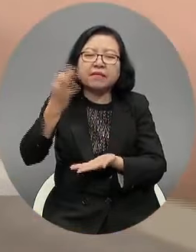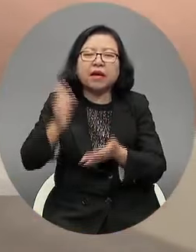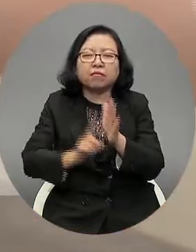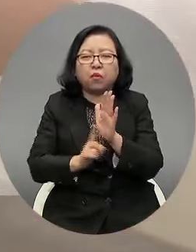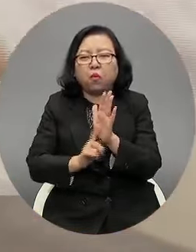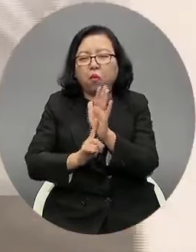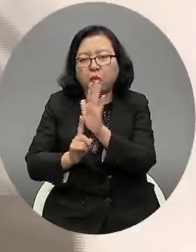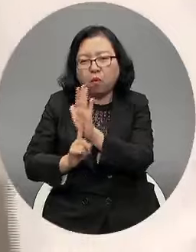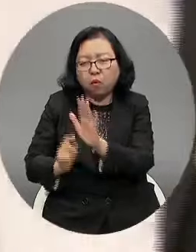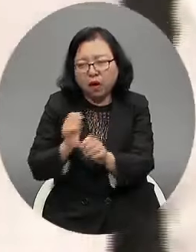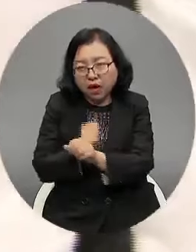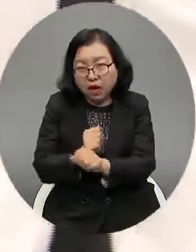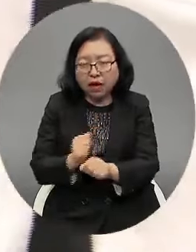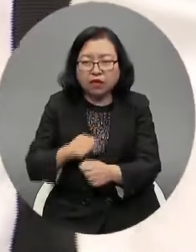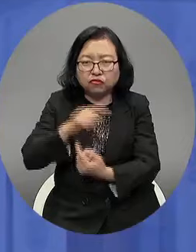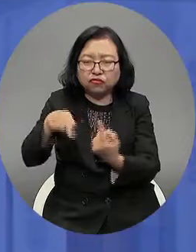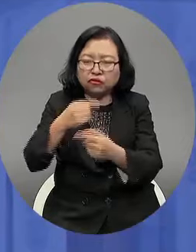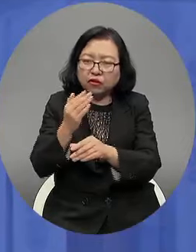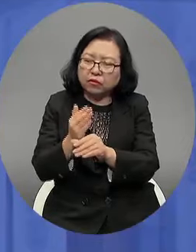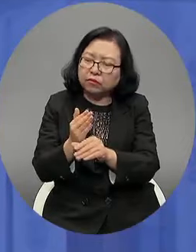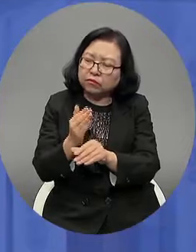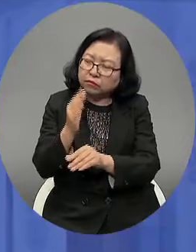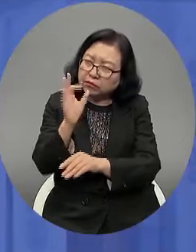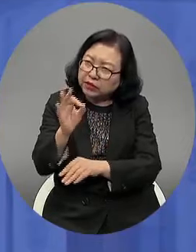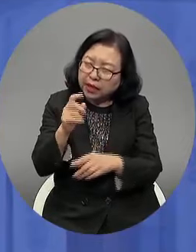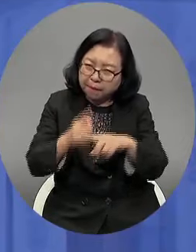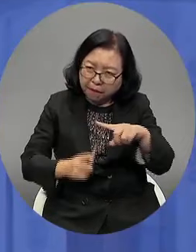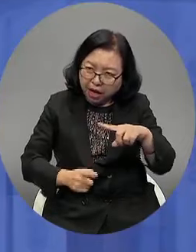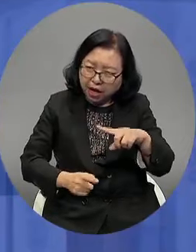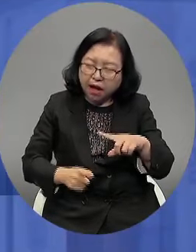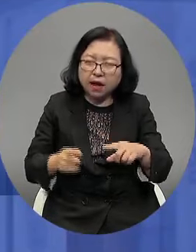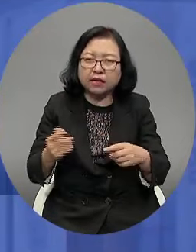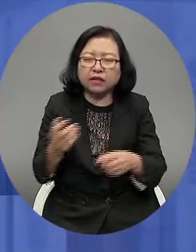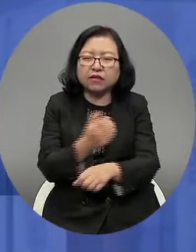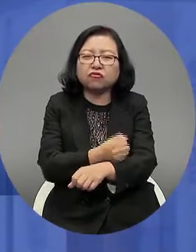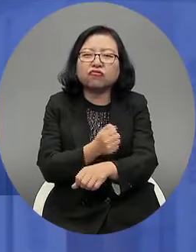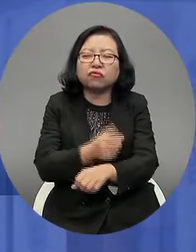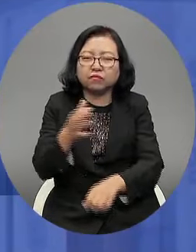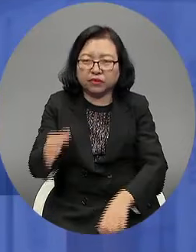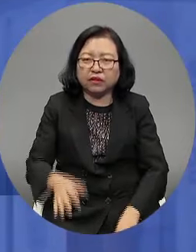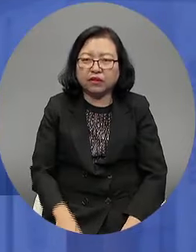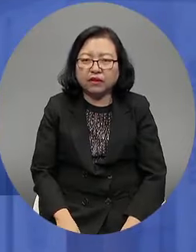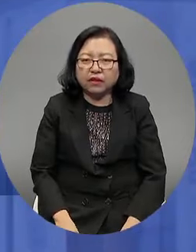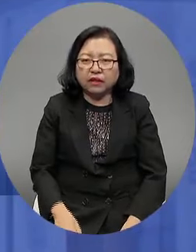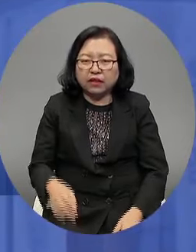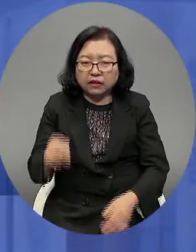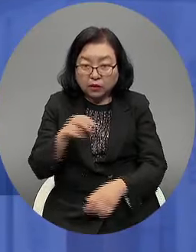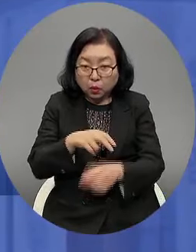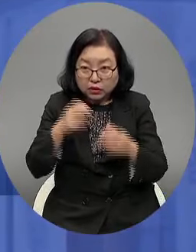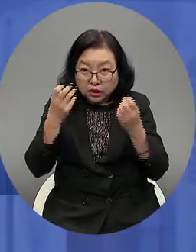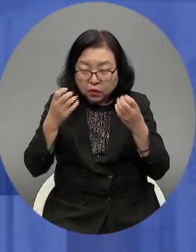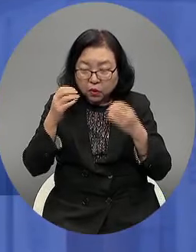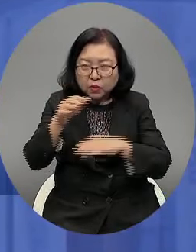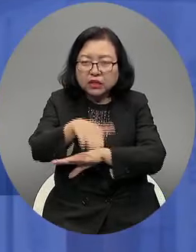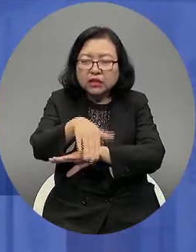30억 원의 절반을 차지합니다. 새로운 그 농어촌 지역에 응급의료 모델이